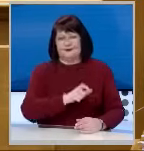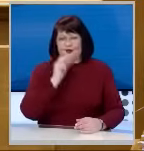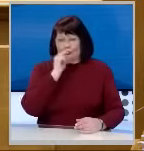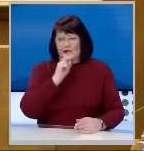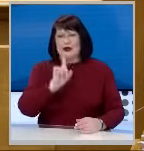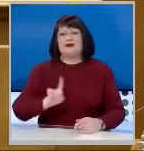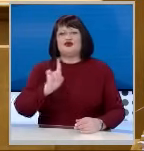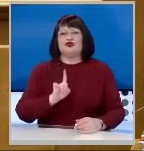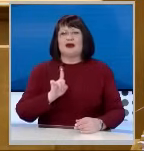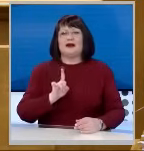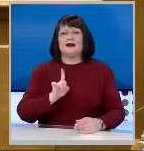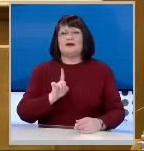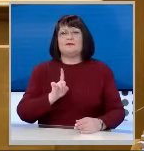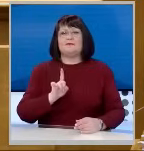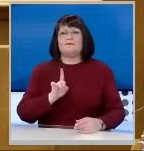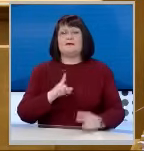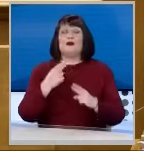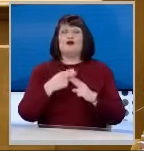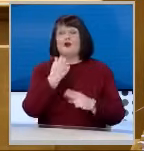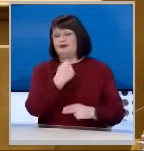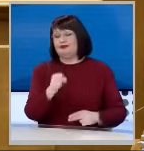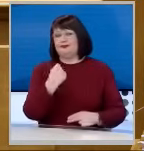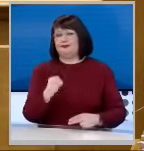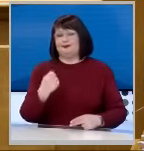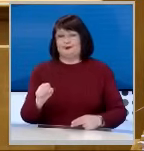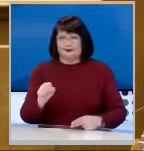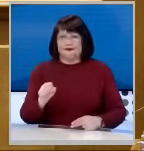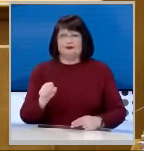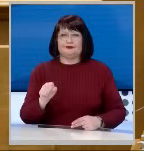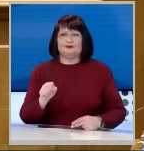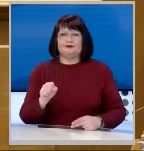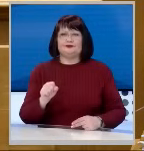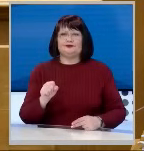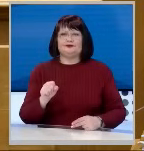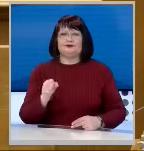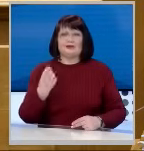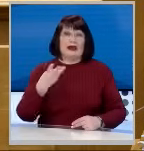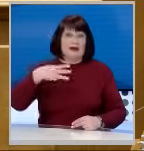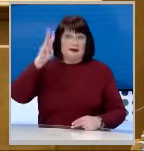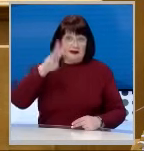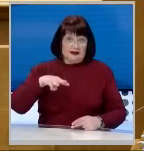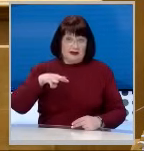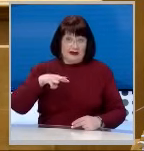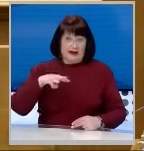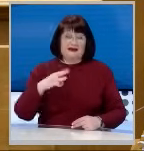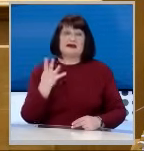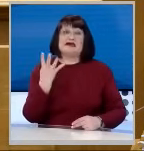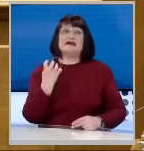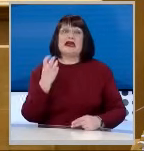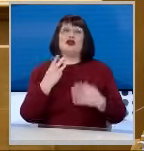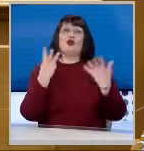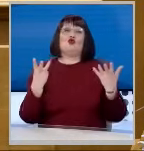μητσοτάκη που είστε ο μεγάλος απών ενώ συμπληρώνονται 48